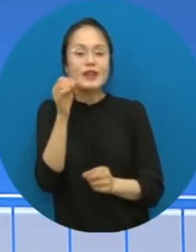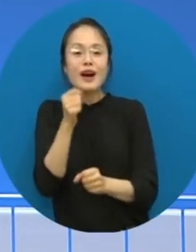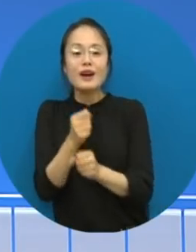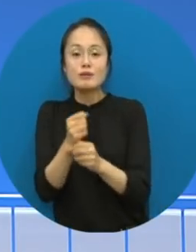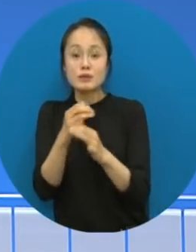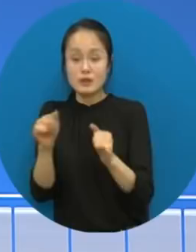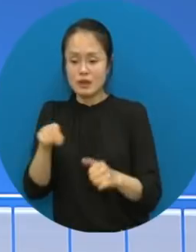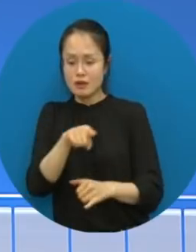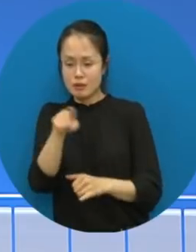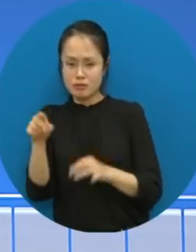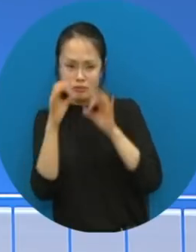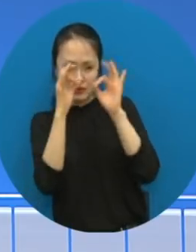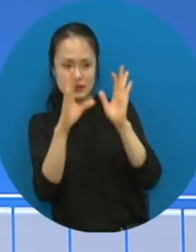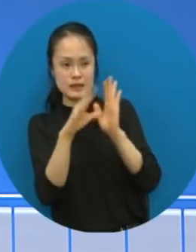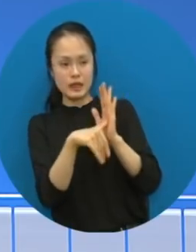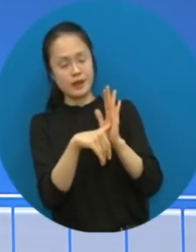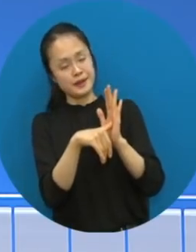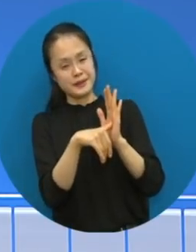그걸 싫어했습니다.